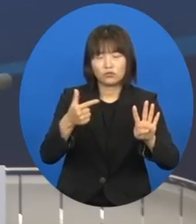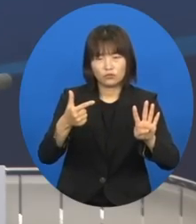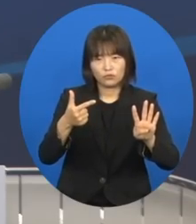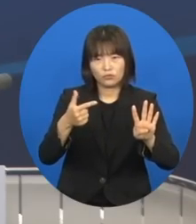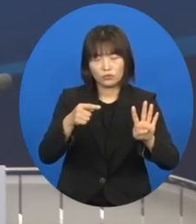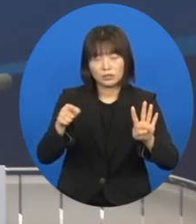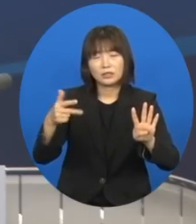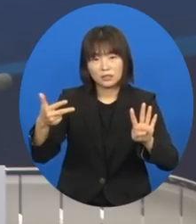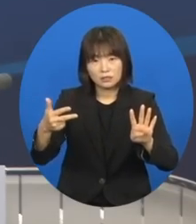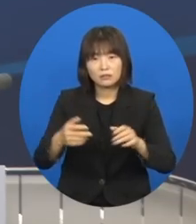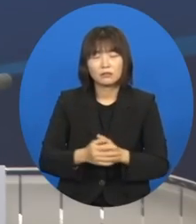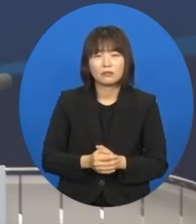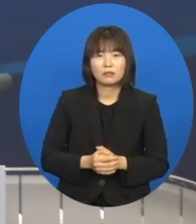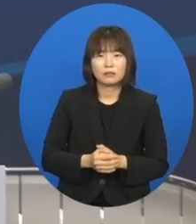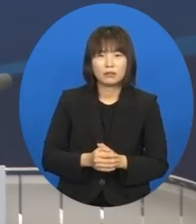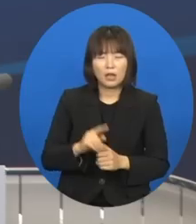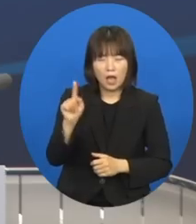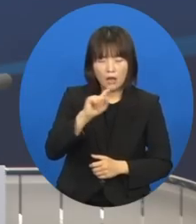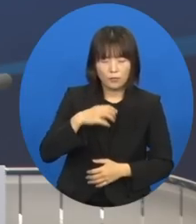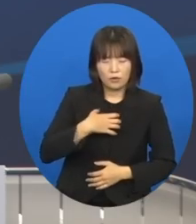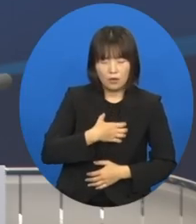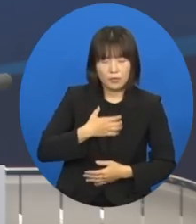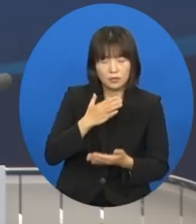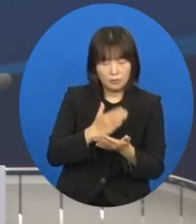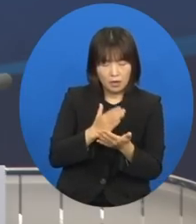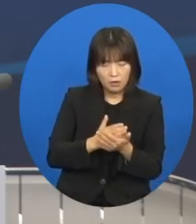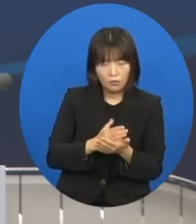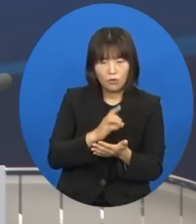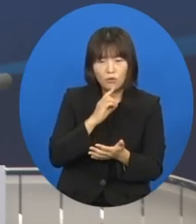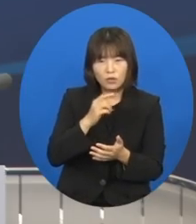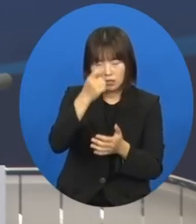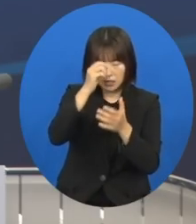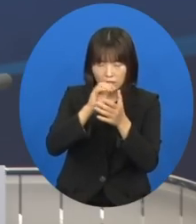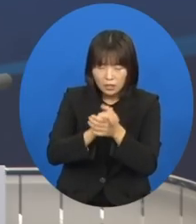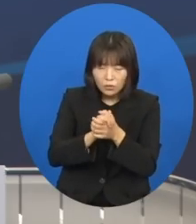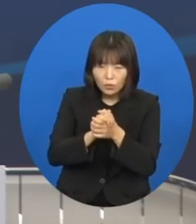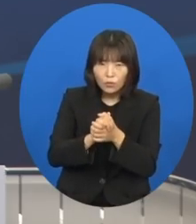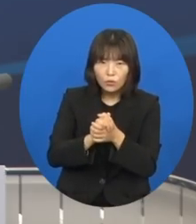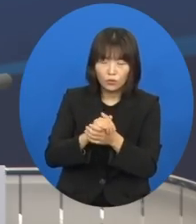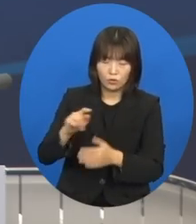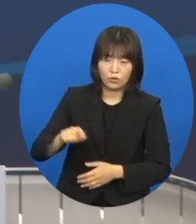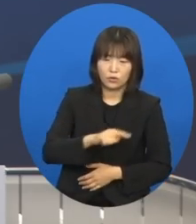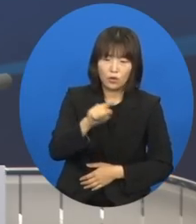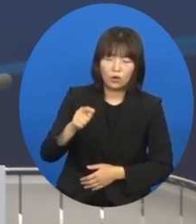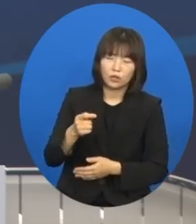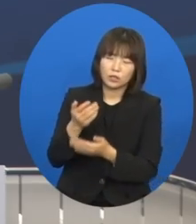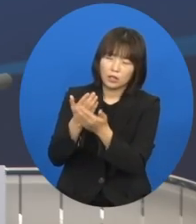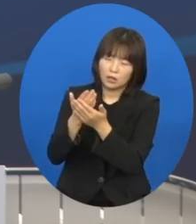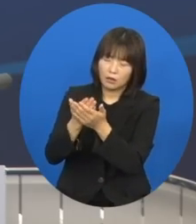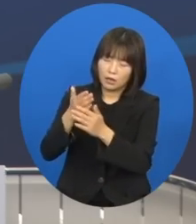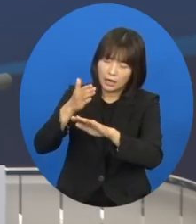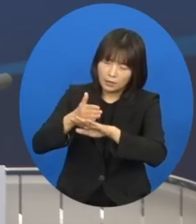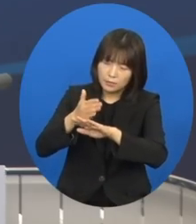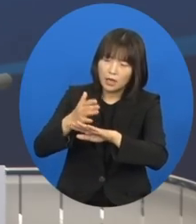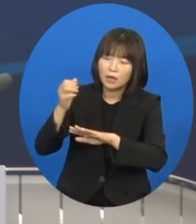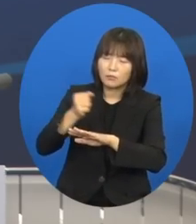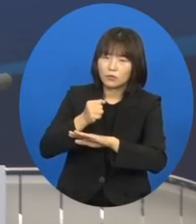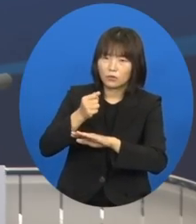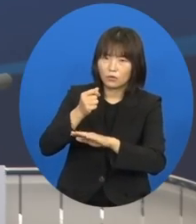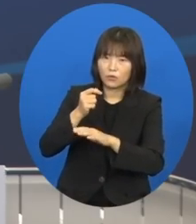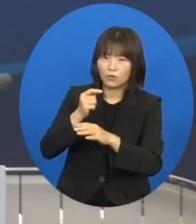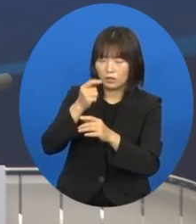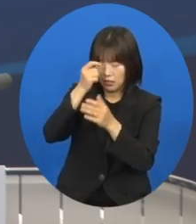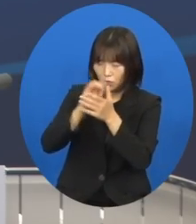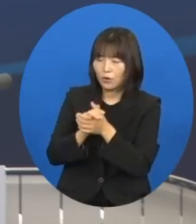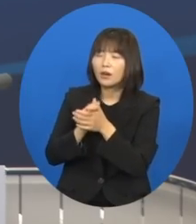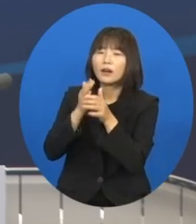아무것도 염려하지 말고 오직 기도와 간구로 너희 구할 것을 감사함으로 아뢰라. 그리하면 모든 지각에